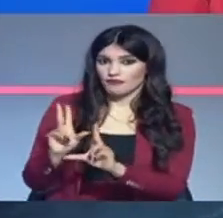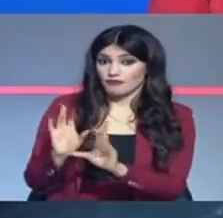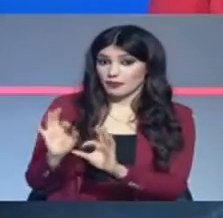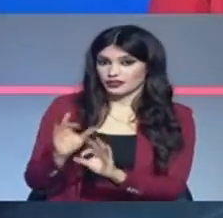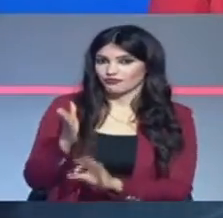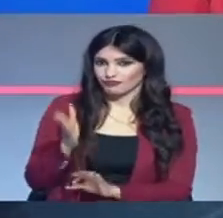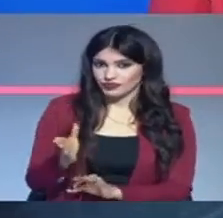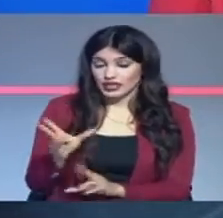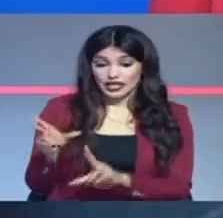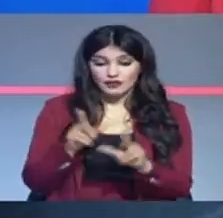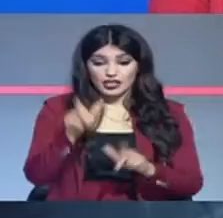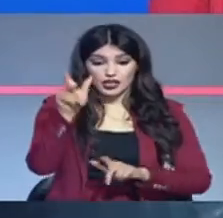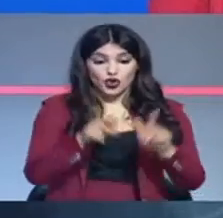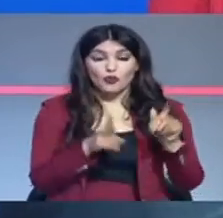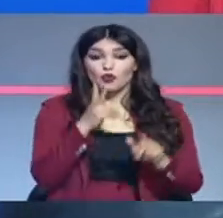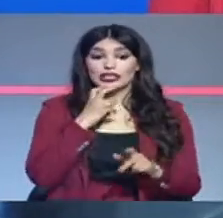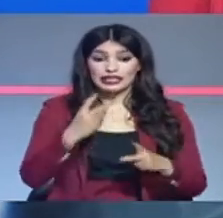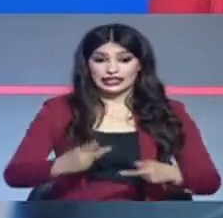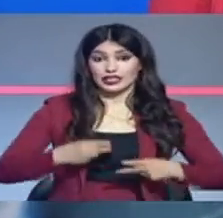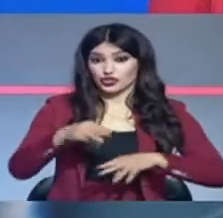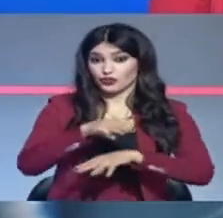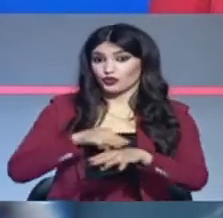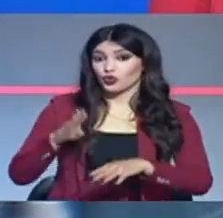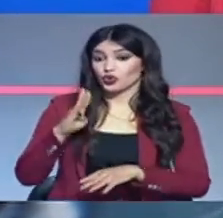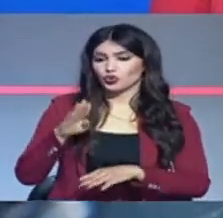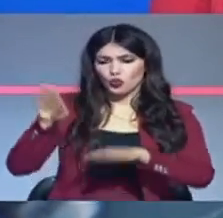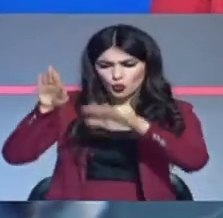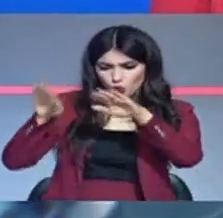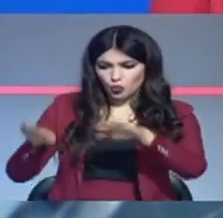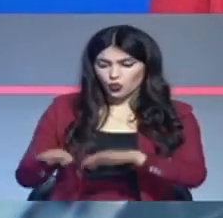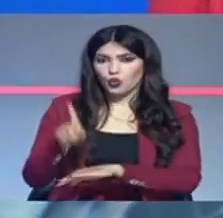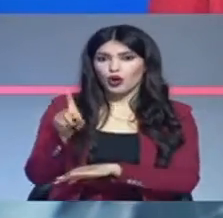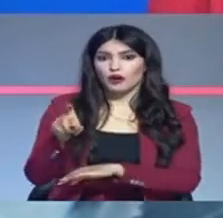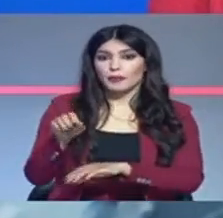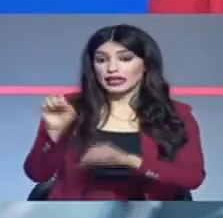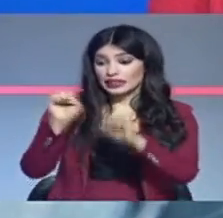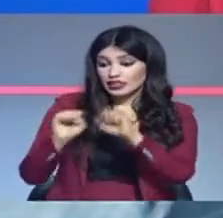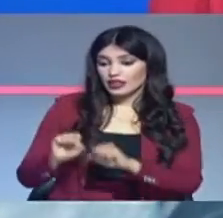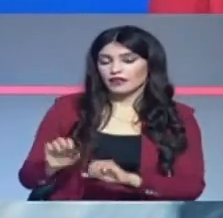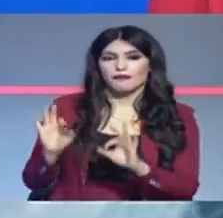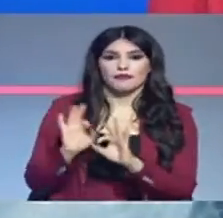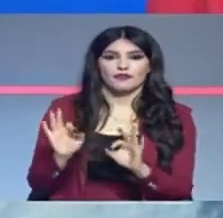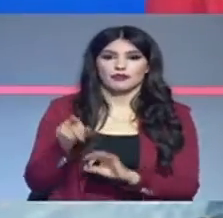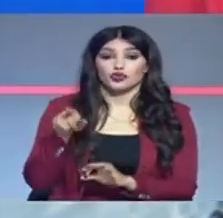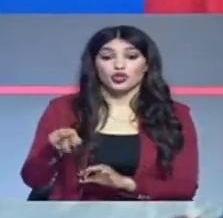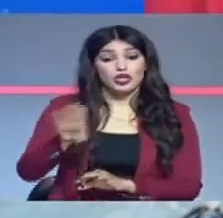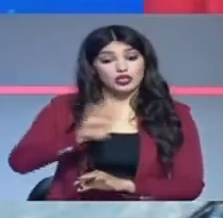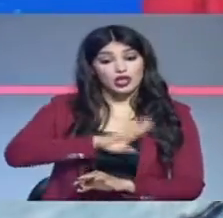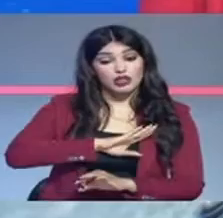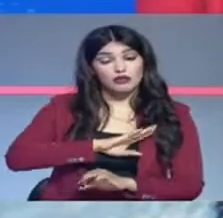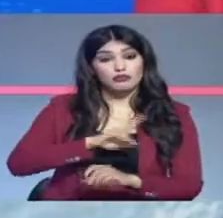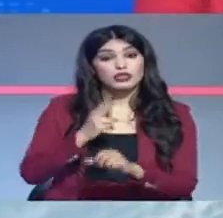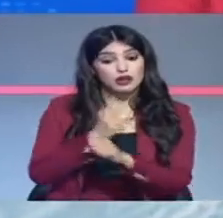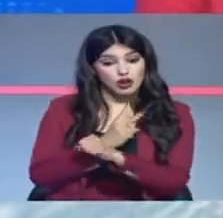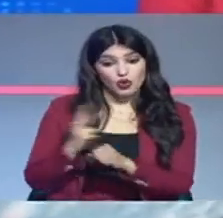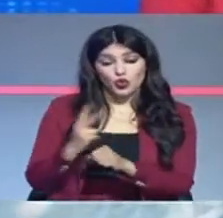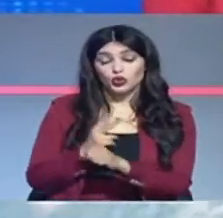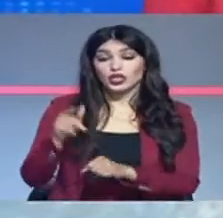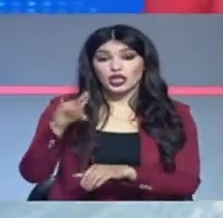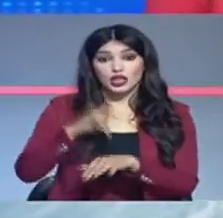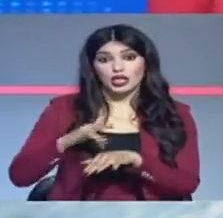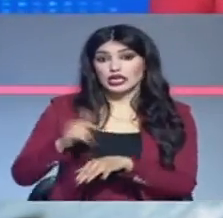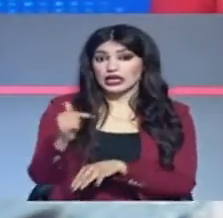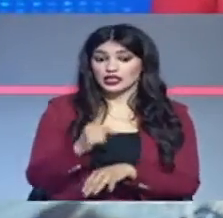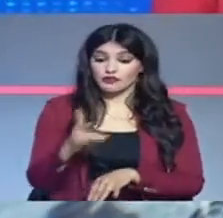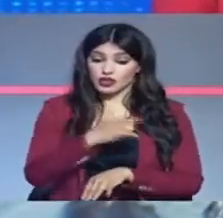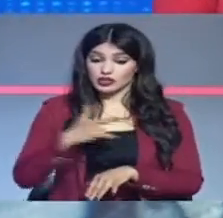مباشره من المواطنين موجوده غادي السدود عندها فتره وهذا الخطوره وهذه سلامتنا و صحتنا